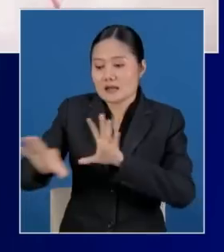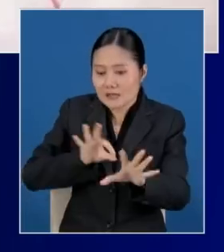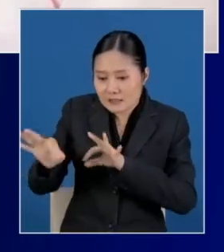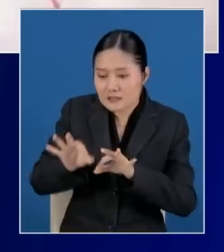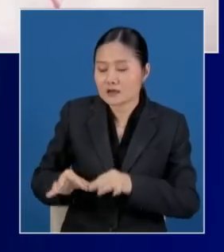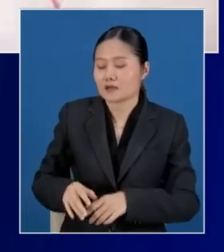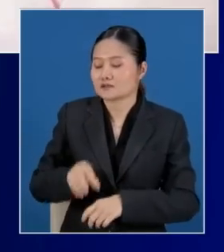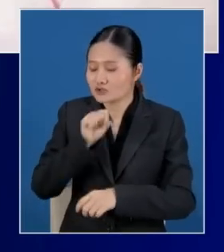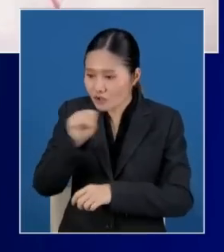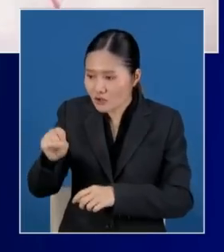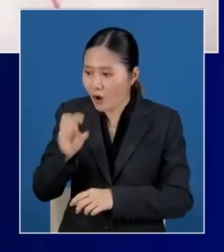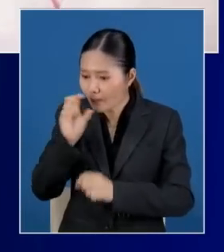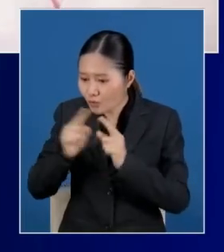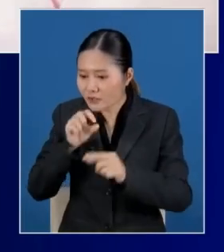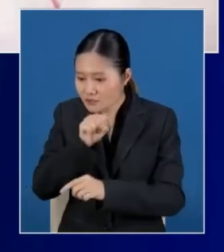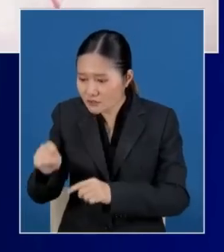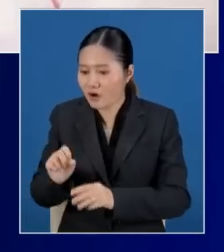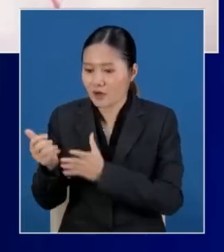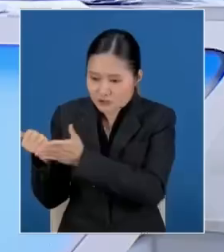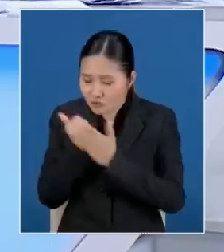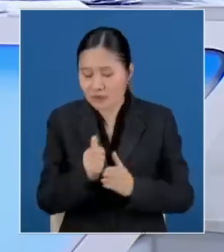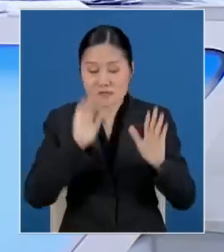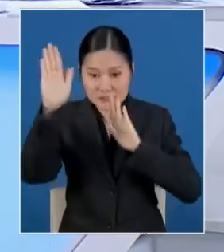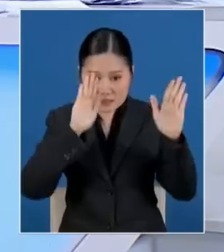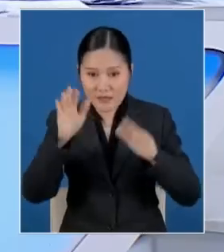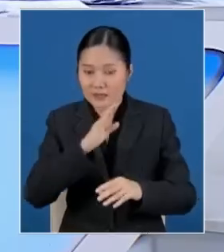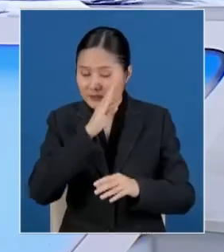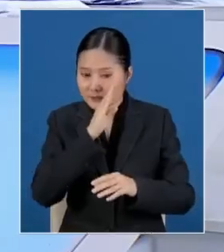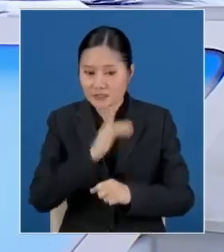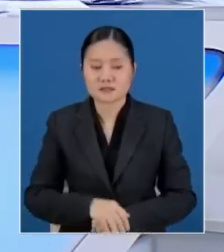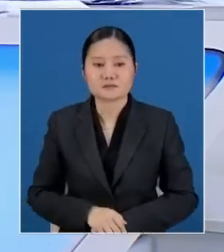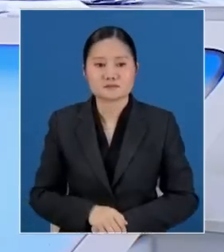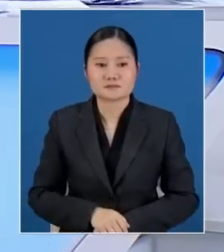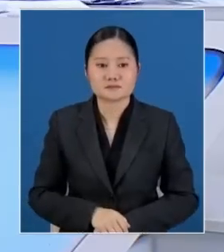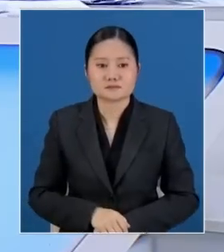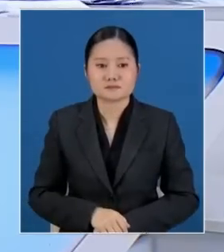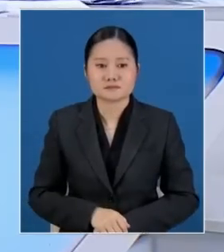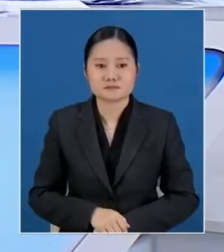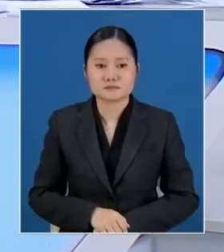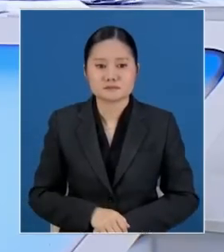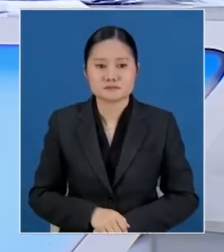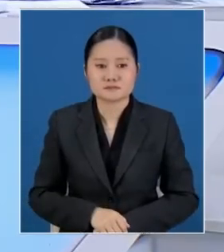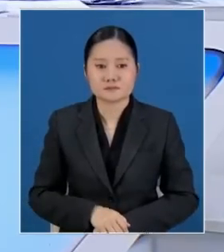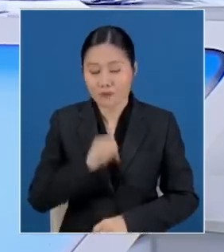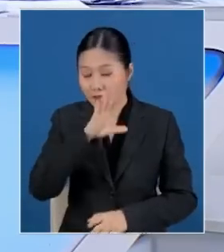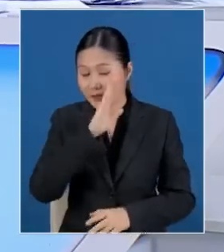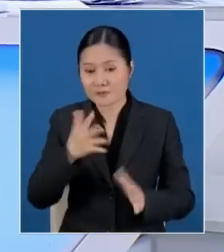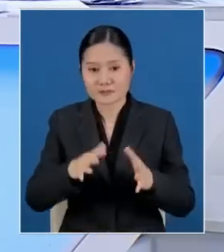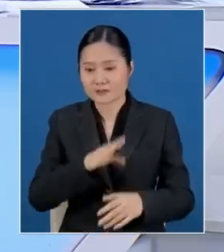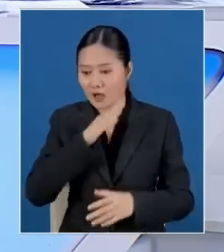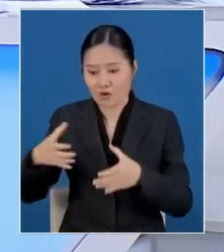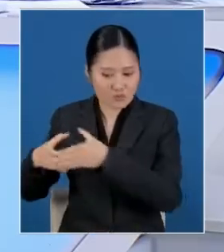ลับข้ามขั้ว แต่สลับข้ามขั้วเนี่ยมันมีราคาที่ต้องจ่ายเยอะใช่ไหมแต่งูเห่าเมื่อกี้คุณสมศักดิ์บอกไม่มีแต่ถ้าเขาจะมาเขาต้องมาให้